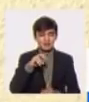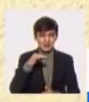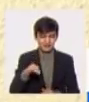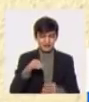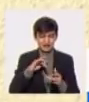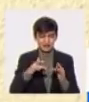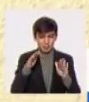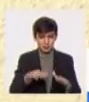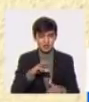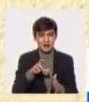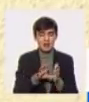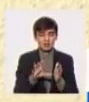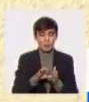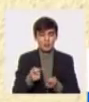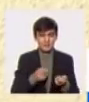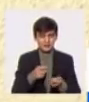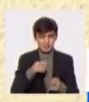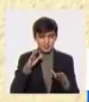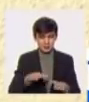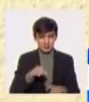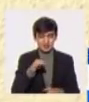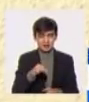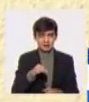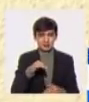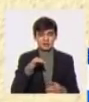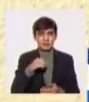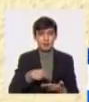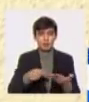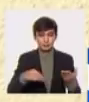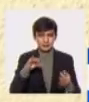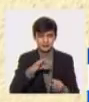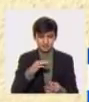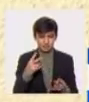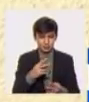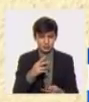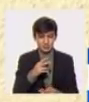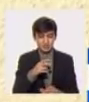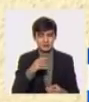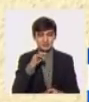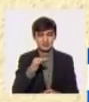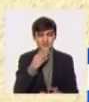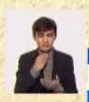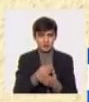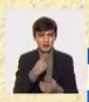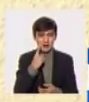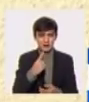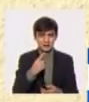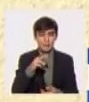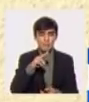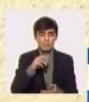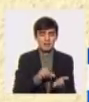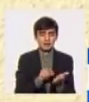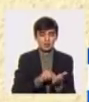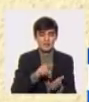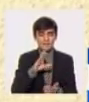на портале электронного правительства с использованием цифровой подписи. Теперь для этого достаточно иметь хотя бы один пенсионный взнос